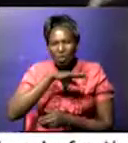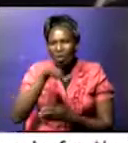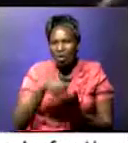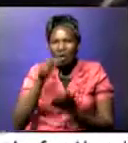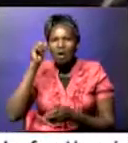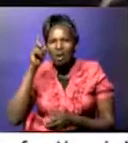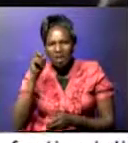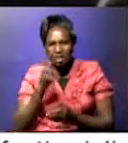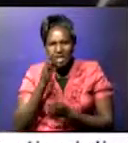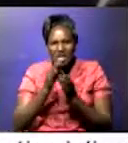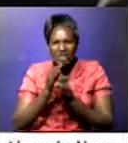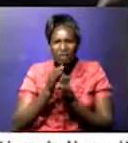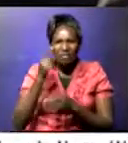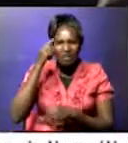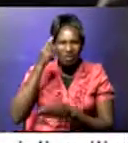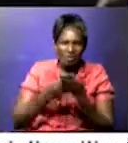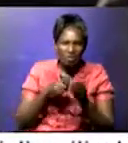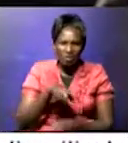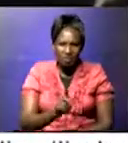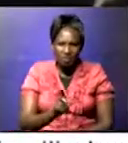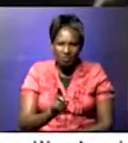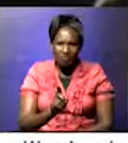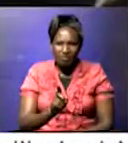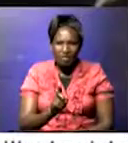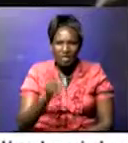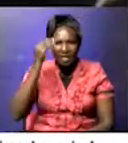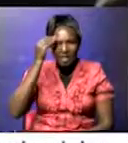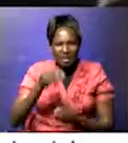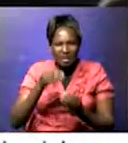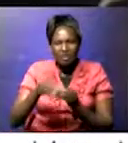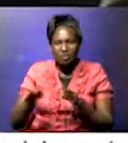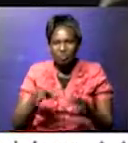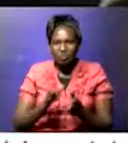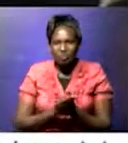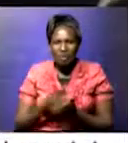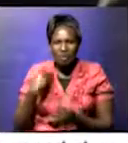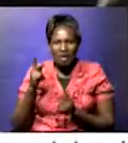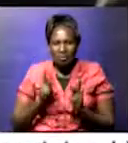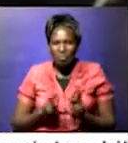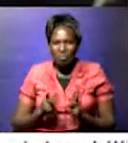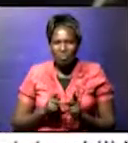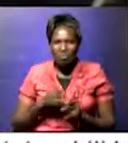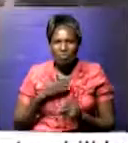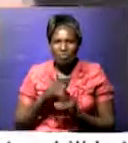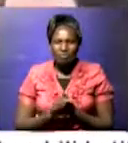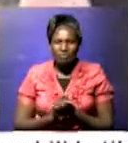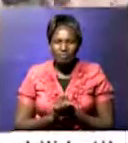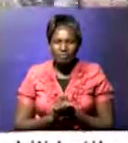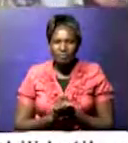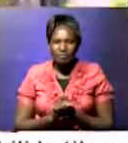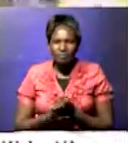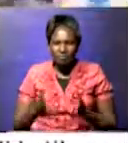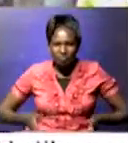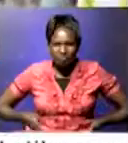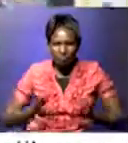we know whatever he speaks is what he himself is planning to do. As we are peaceful people, I've always been peaceful. Kwa upande